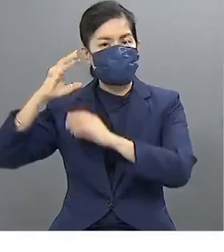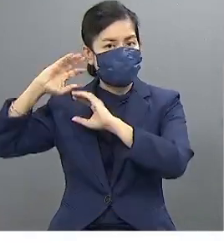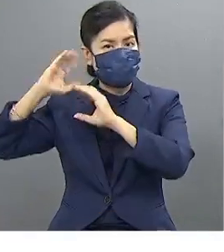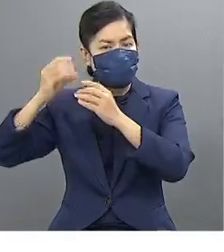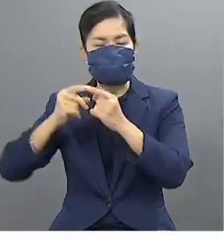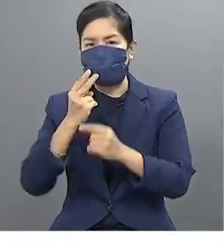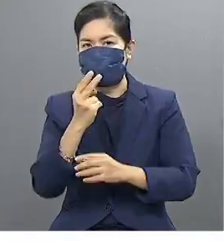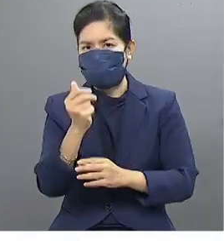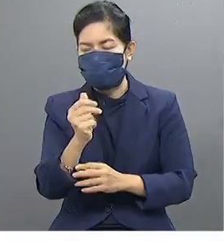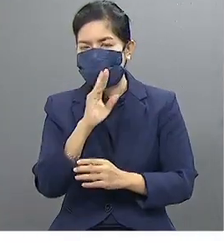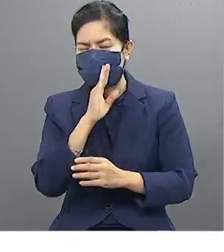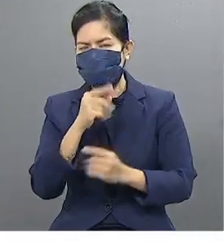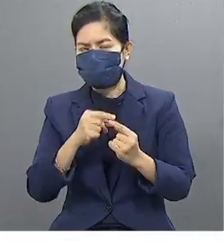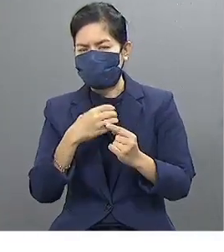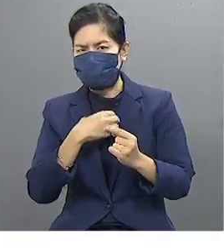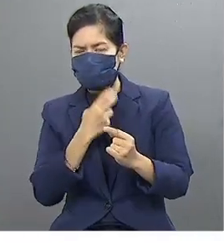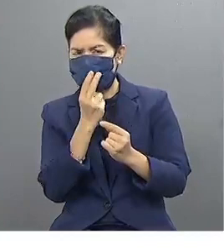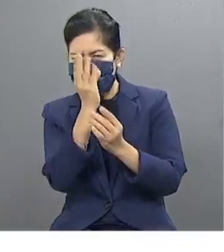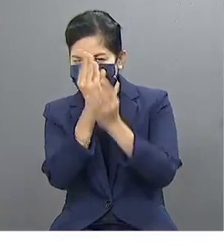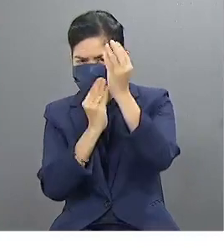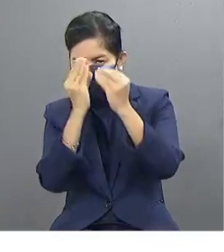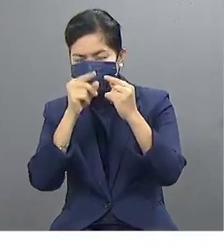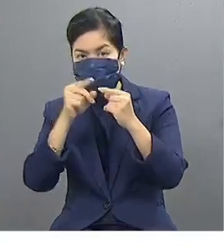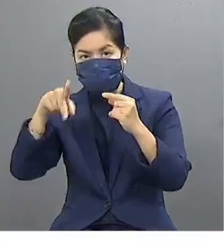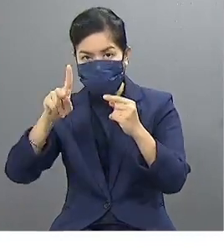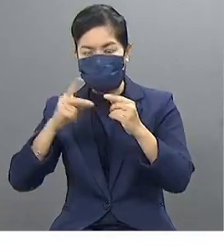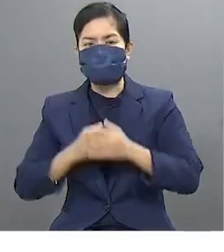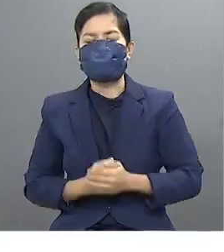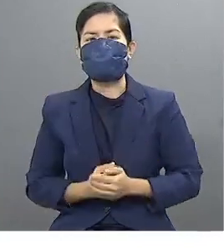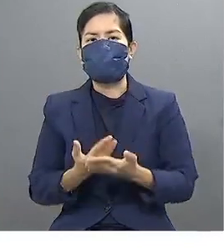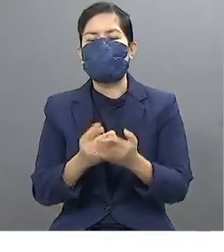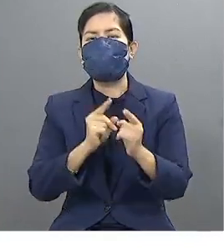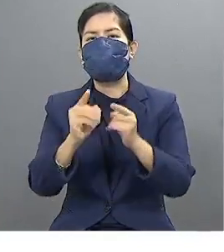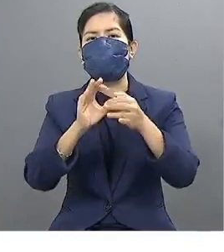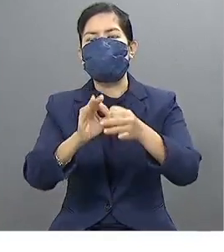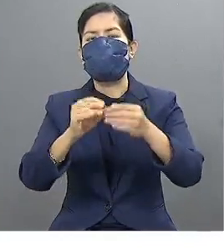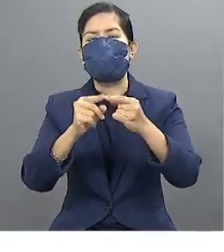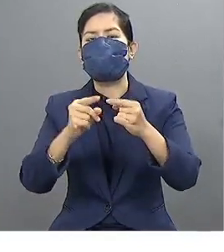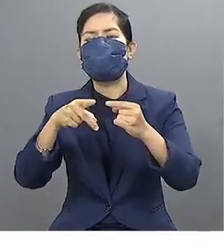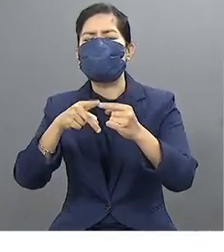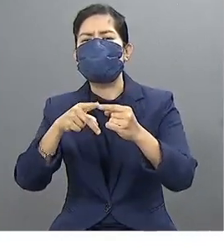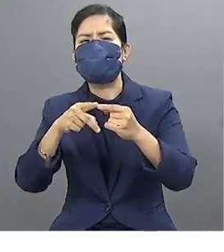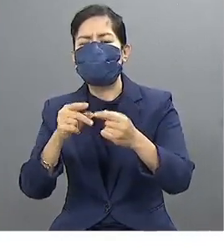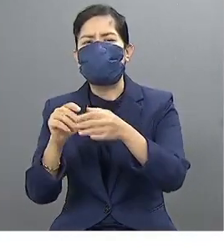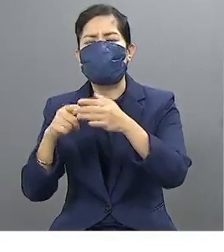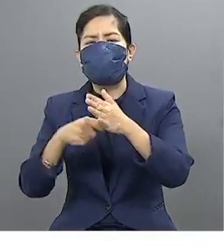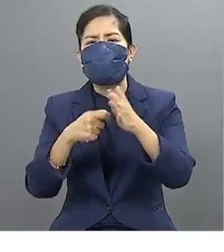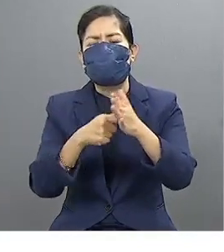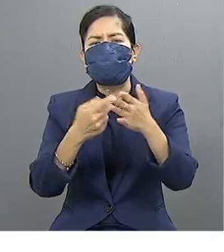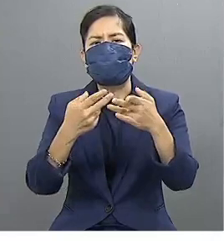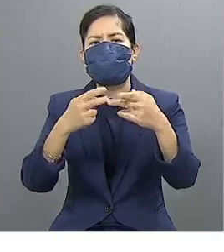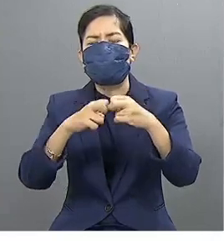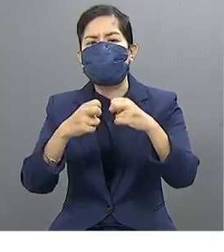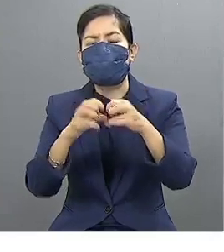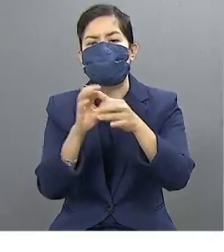คะคุณหมอคะเมื่อกี้เราคุยกันถึงเรื่องของว่าสาเหตุของโรคไตคุณหมอได้พูดถึงคำว่าโซเดียมนั่นหมายความว่าจริงๆแล้วความเค็มเกลือโซเ